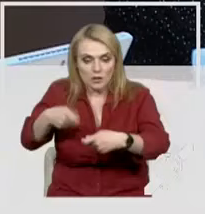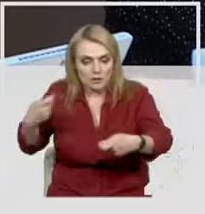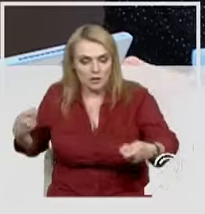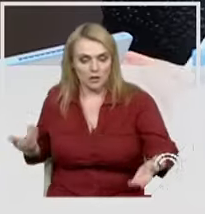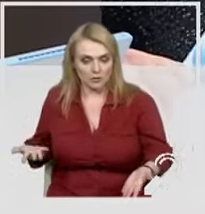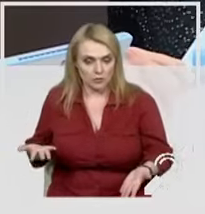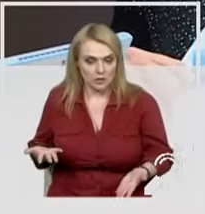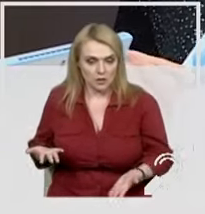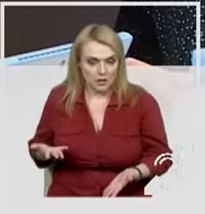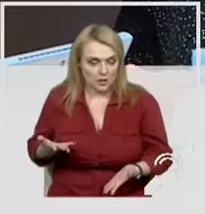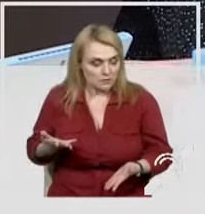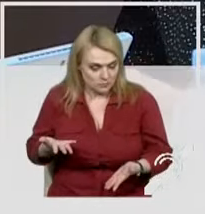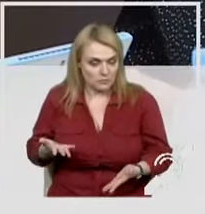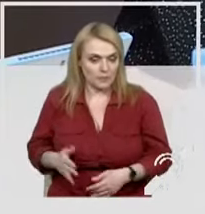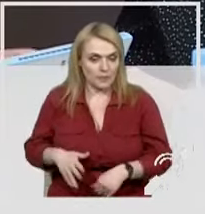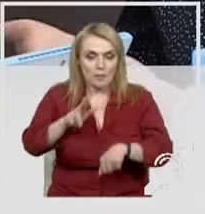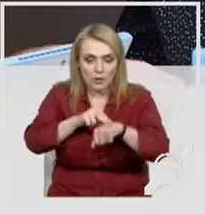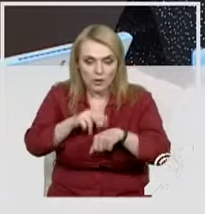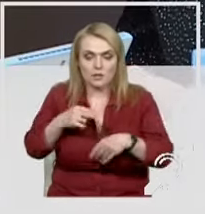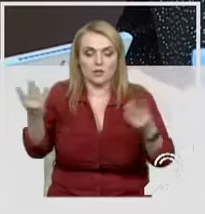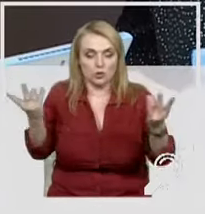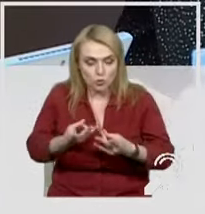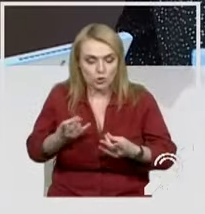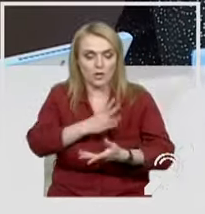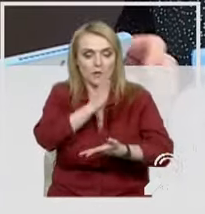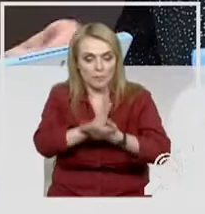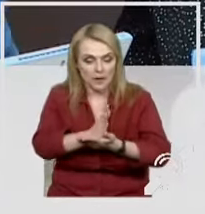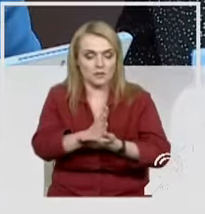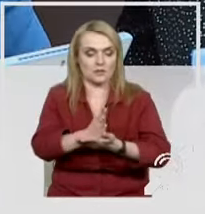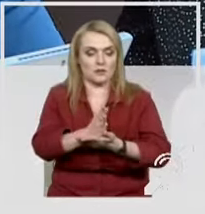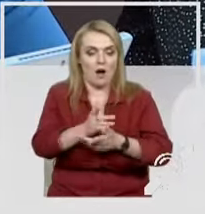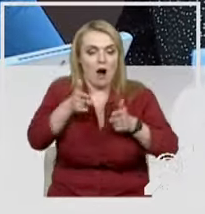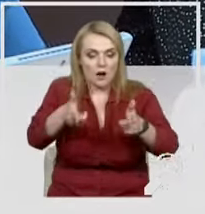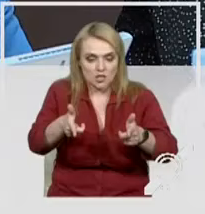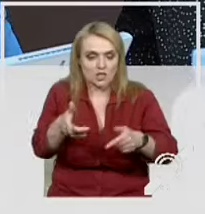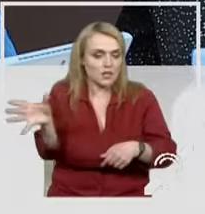spații publice, poliția să aibă acces la toate aceste